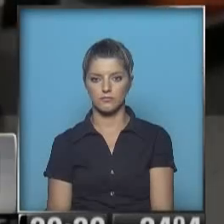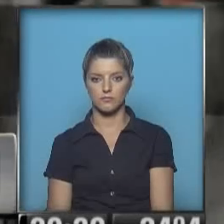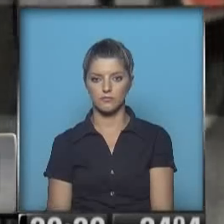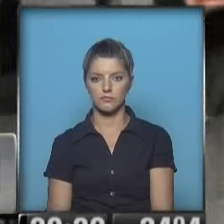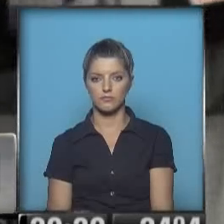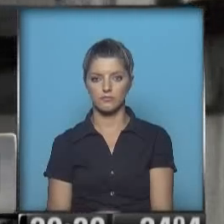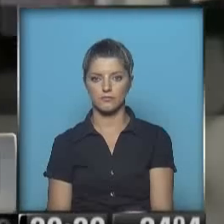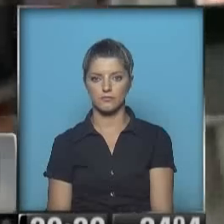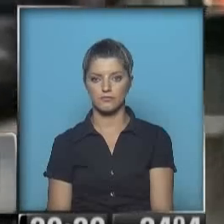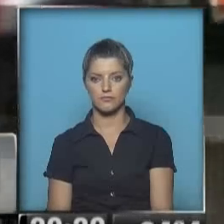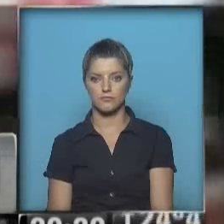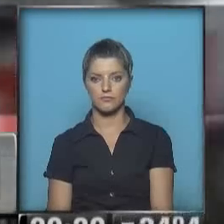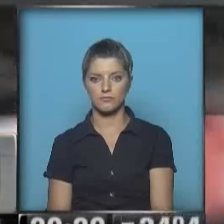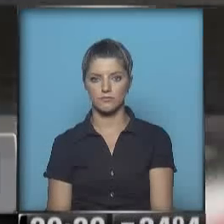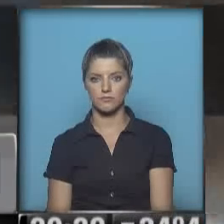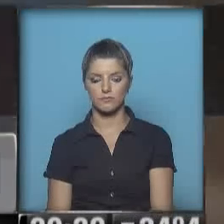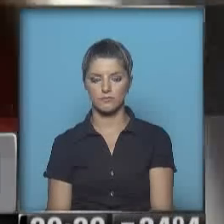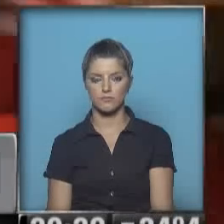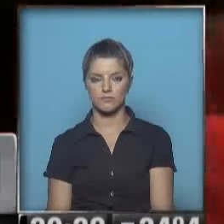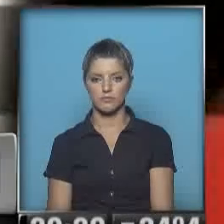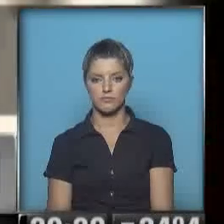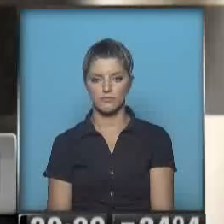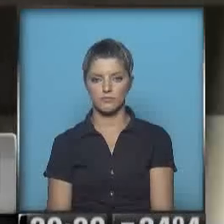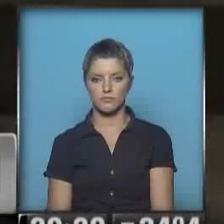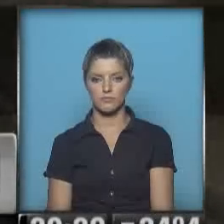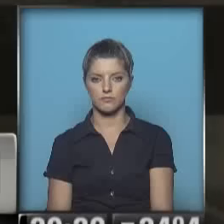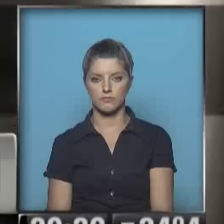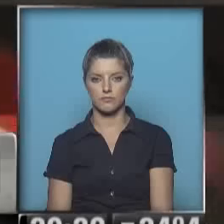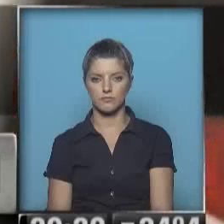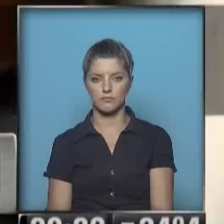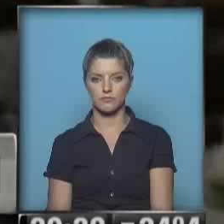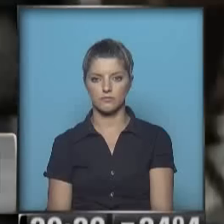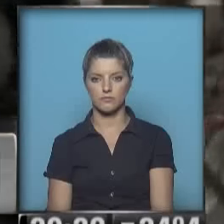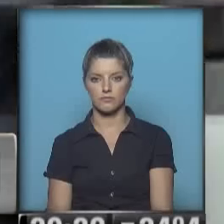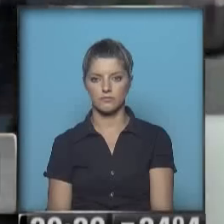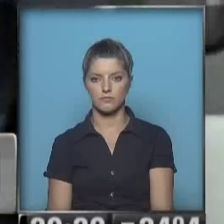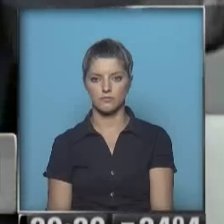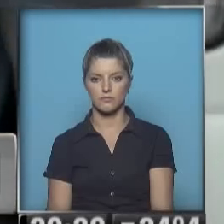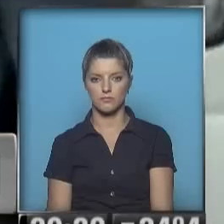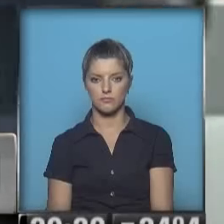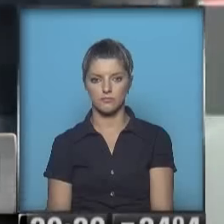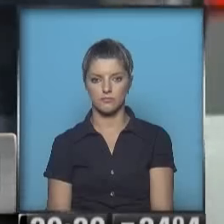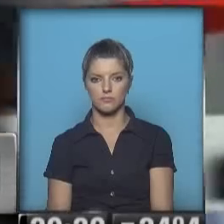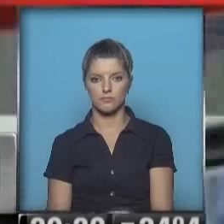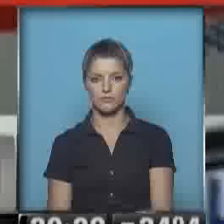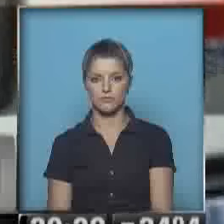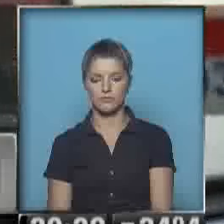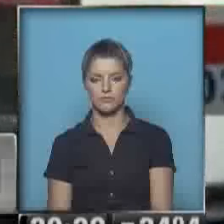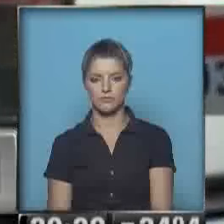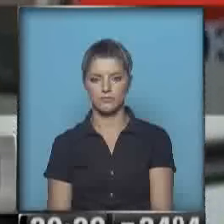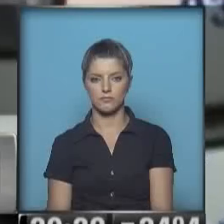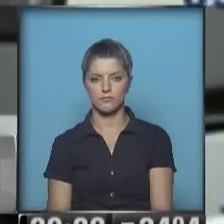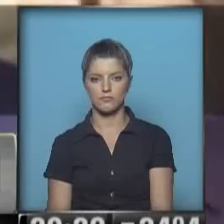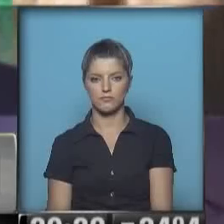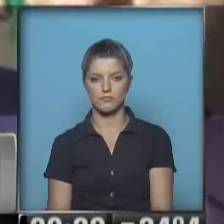आके इन्होंने फायरिंग कर दी डायरेक्ट और मर गए वो भी हमारे बहन भाई हैं हम स्ट्रांगली कंडेम करते हैं इस एक्ट ऑफ टेररिज्म को ये जो आज पेशावर में जो ये